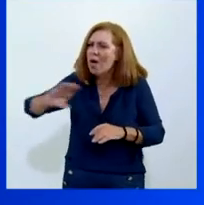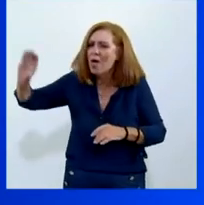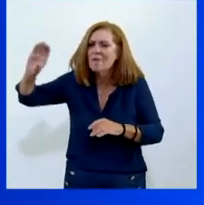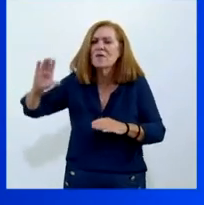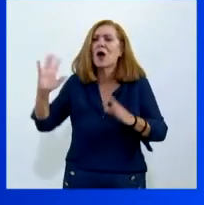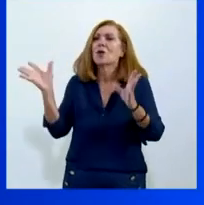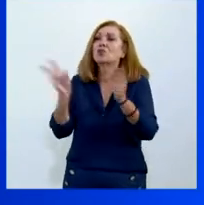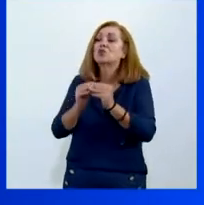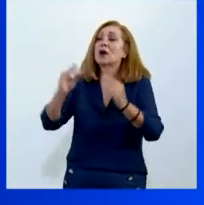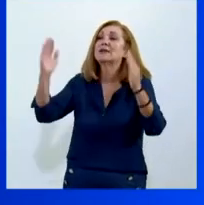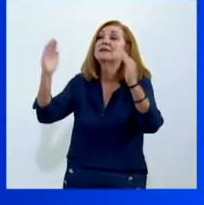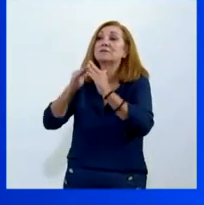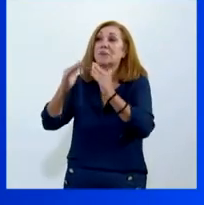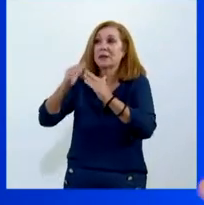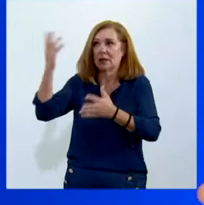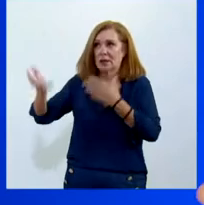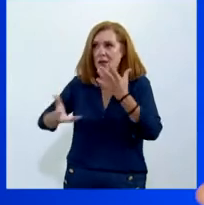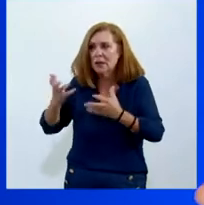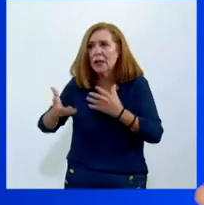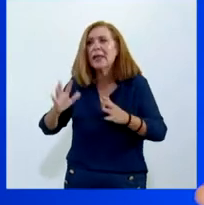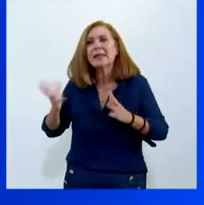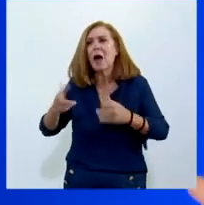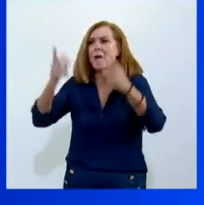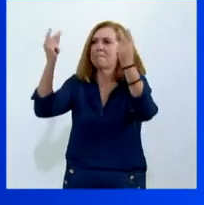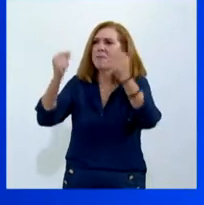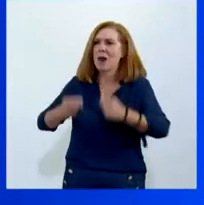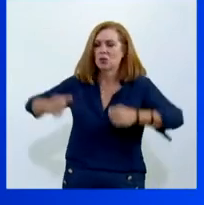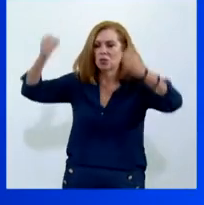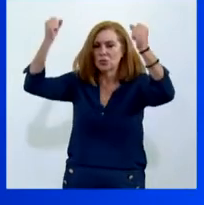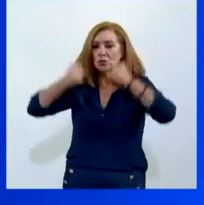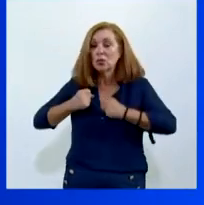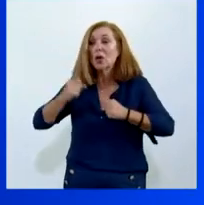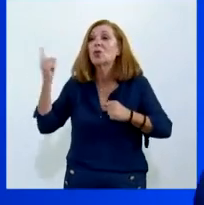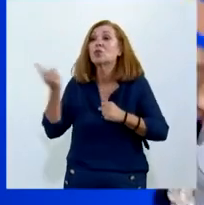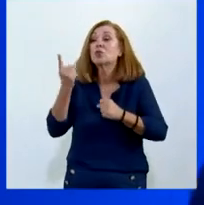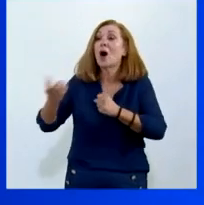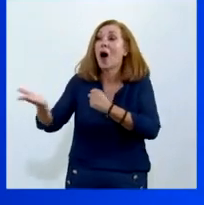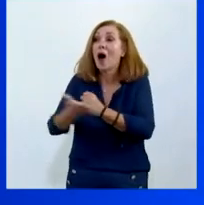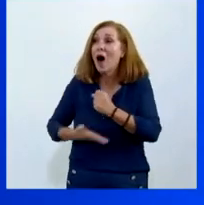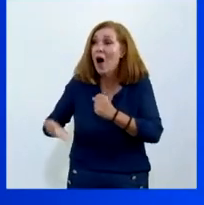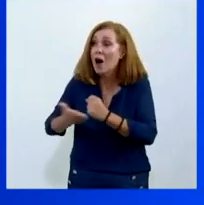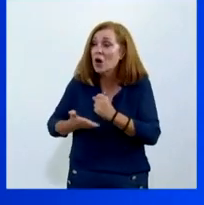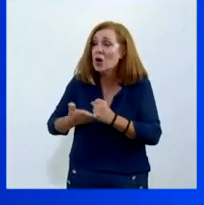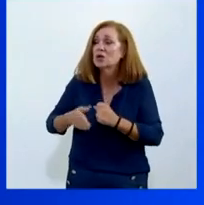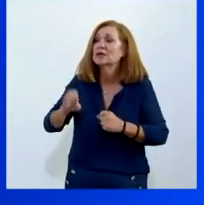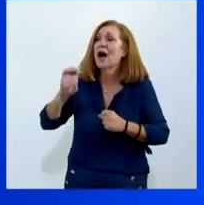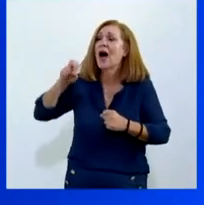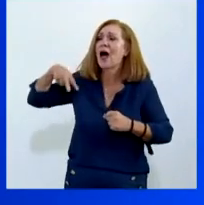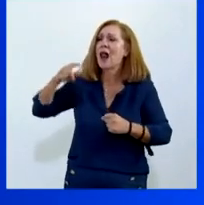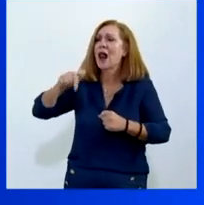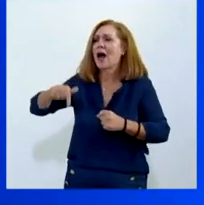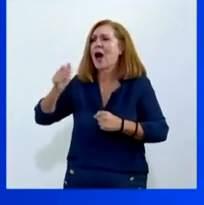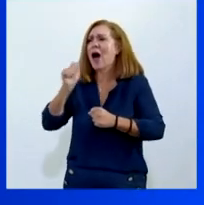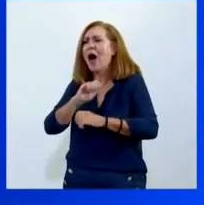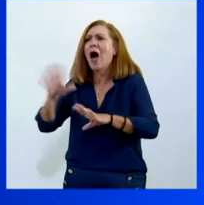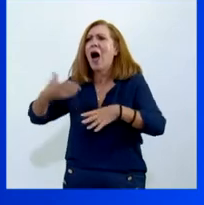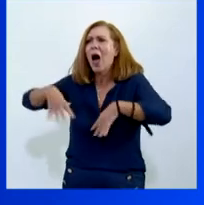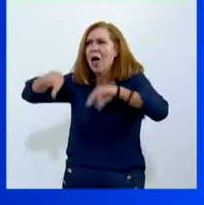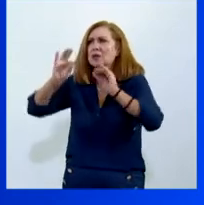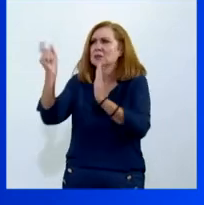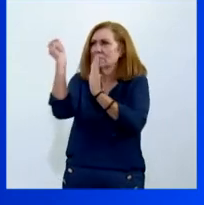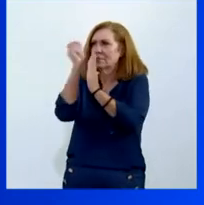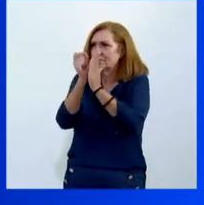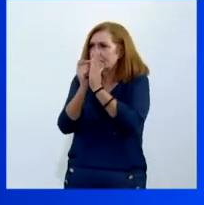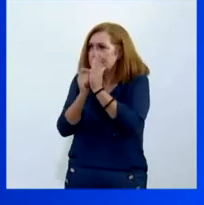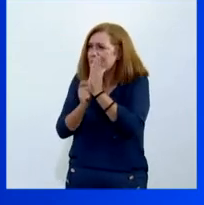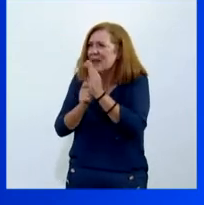τα σπίτια τα οποία επλήγησαν και για τις περιουσίες οι οποίες χάθηκαν. Ειδικά στον πρωτογενή τομέα, ο ΕΛΓΑ έχει ήδη ξεκινήσει μια πολύ αναλυτική καταγραφή, έτσι